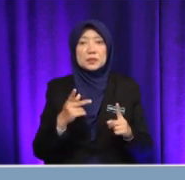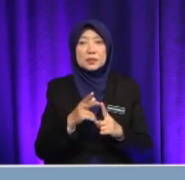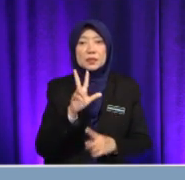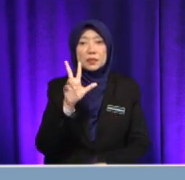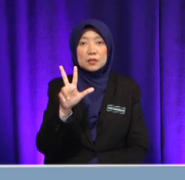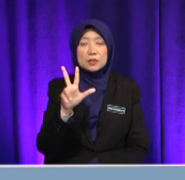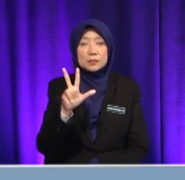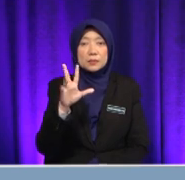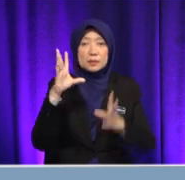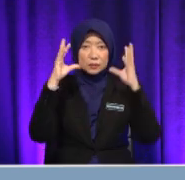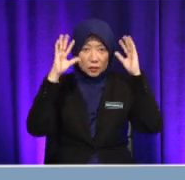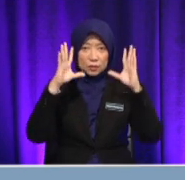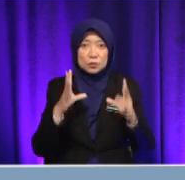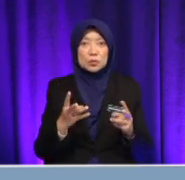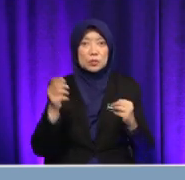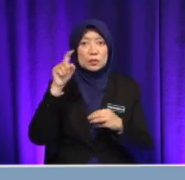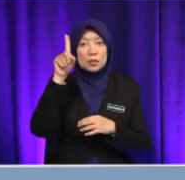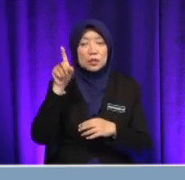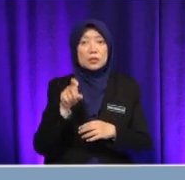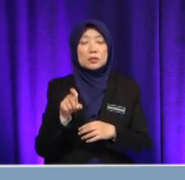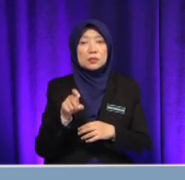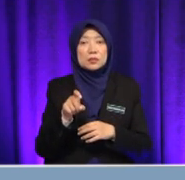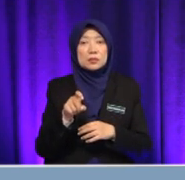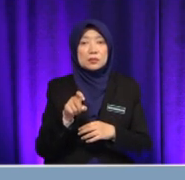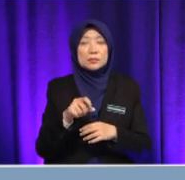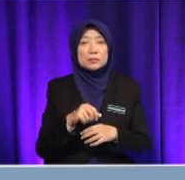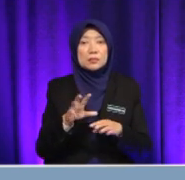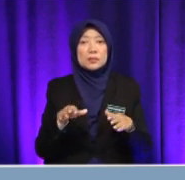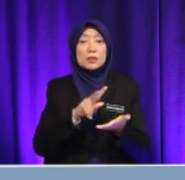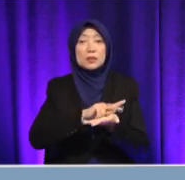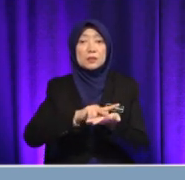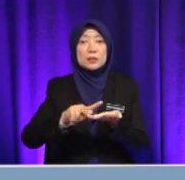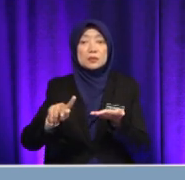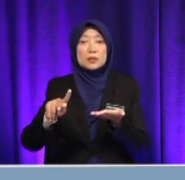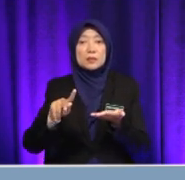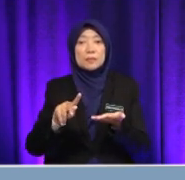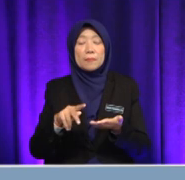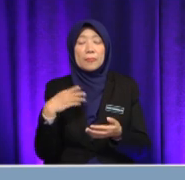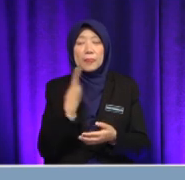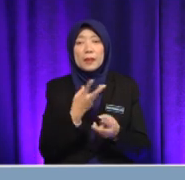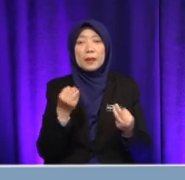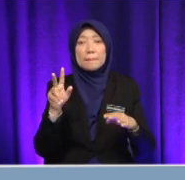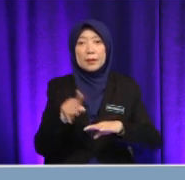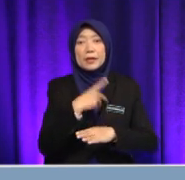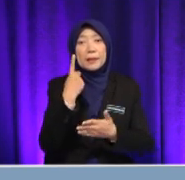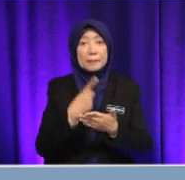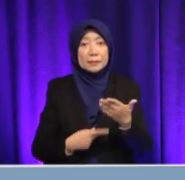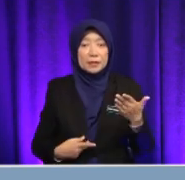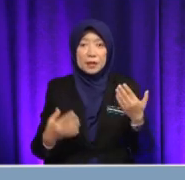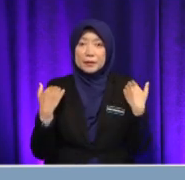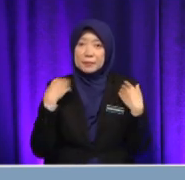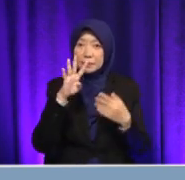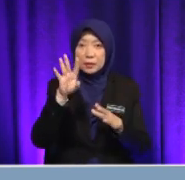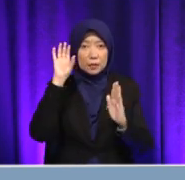saya gunakan Safinatun eh kemasan sekeliling akrilik kita enggak pakai scu ada empat